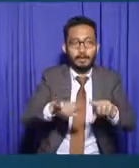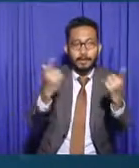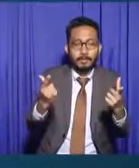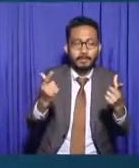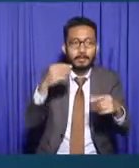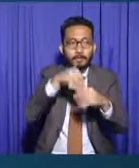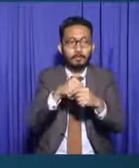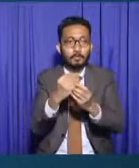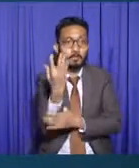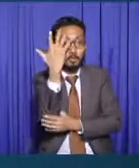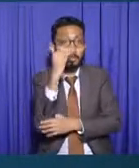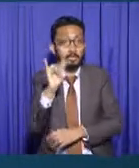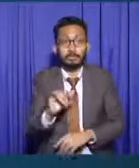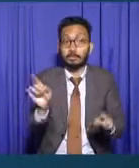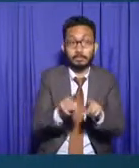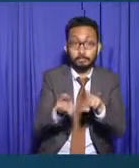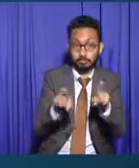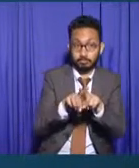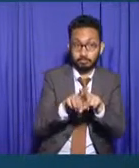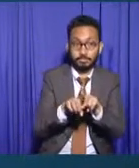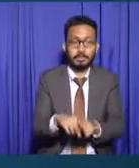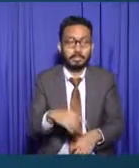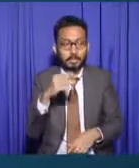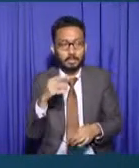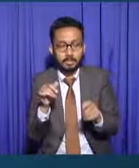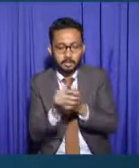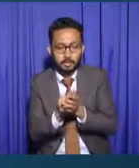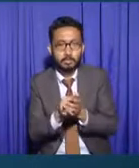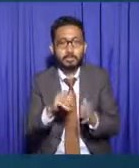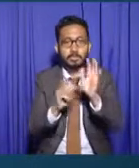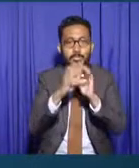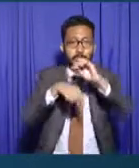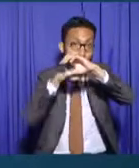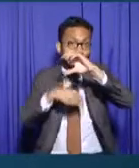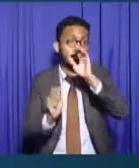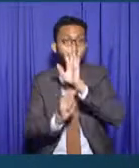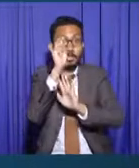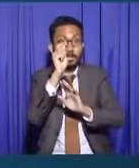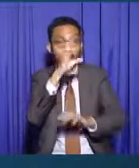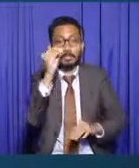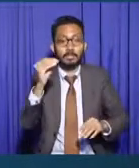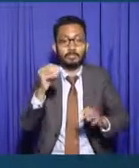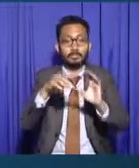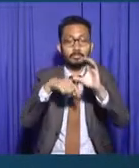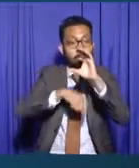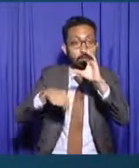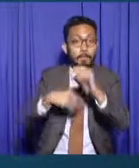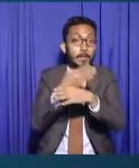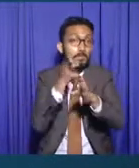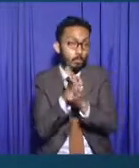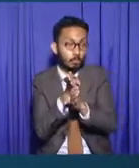yaitu ciri ketinggian dan ciri bentuk biji